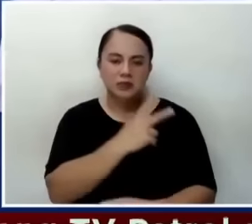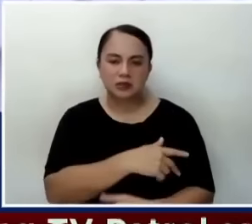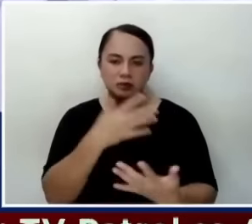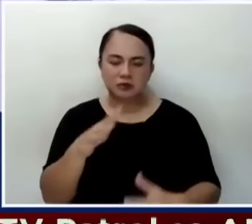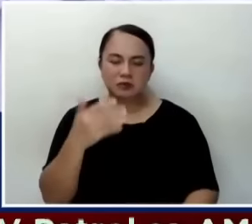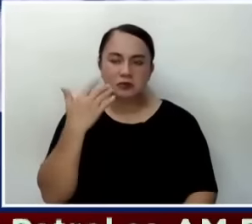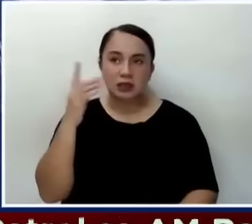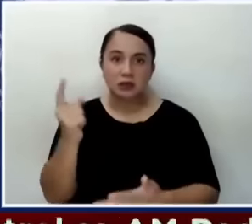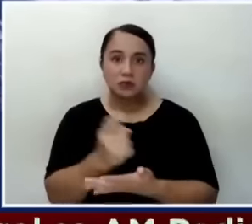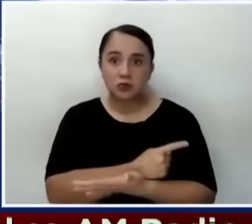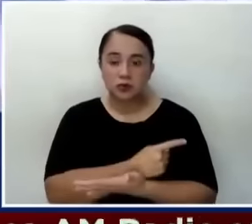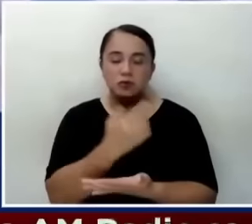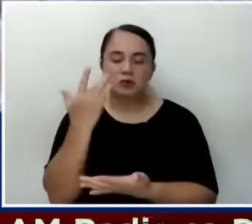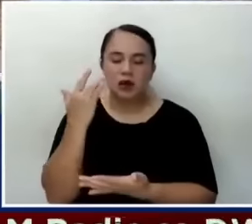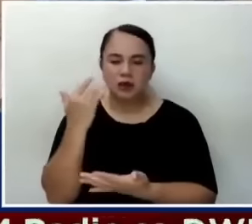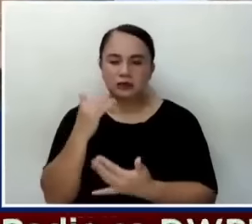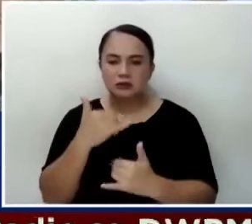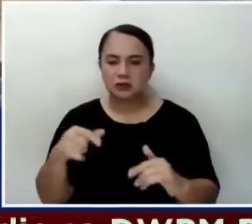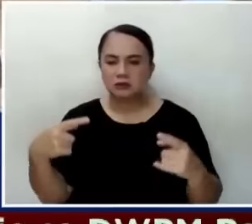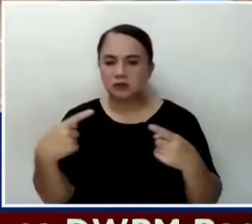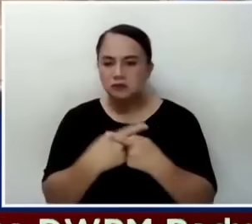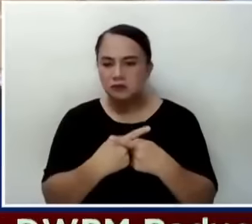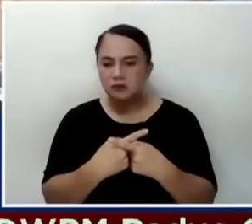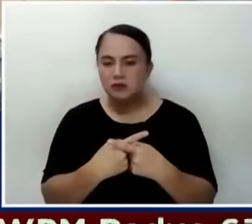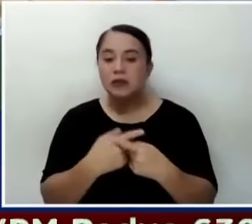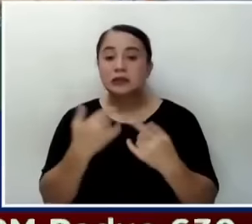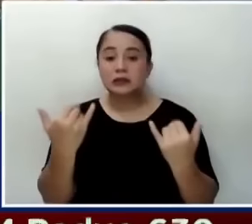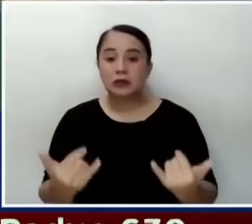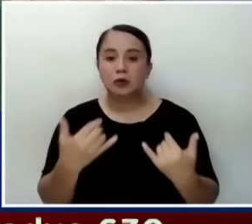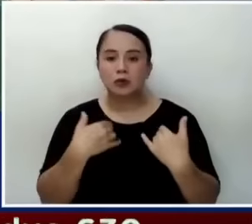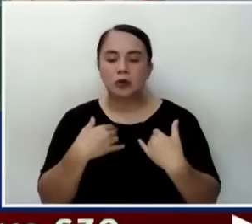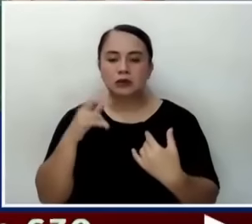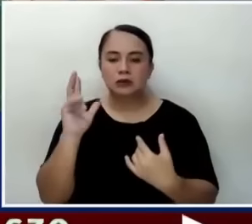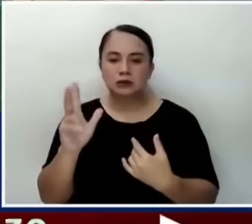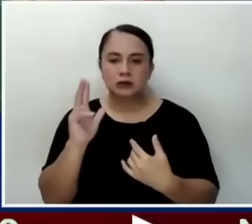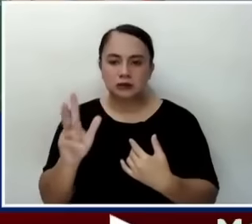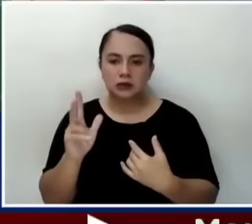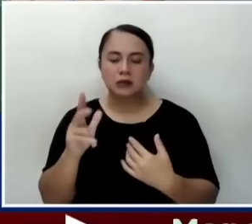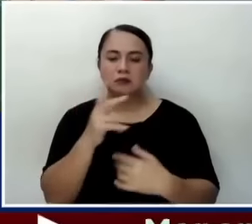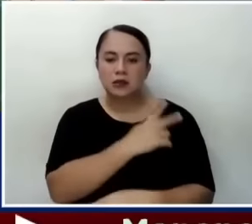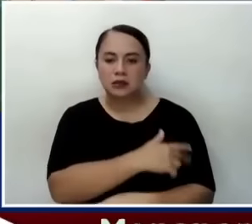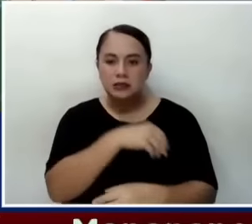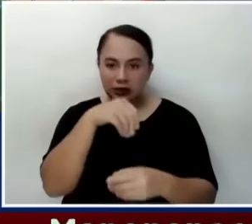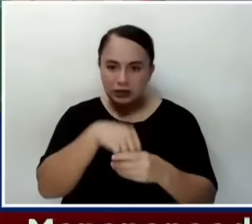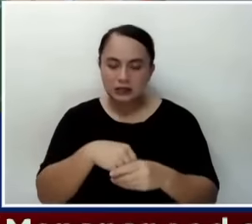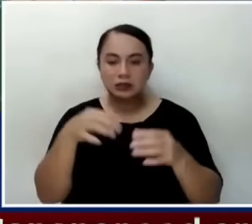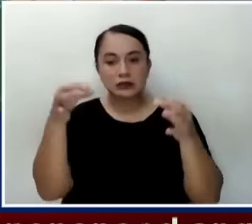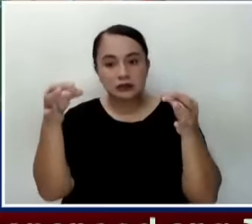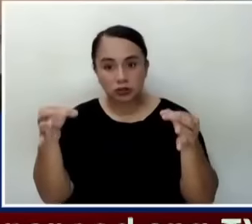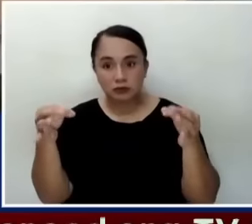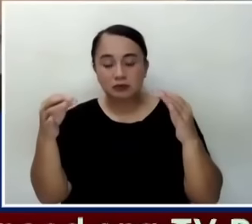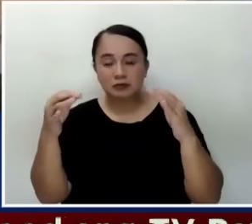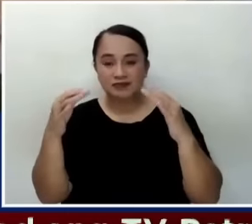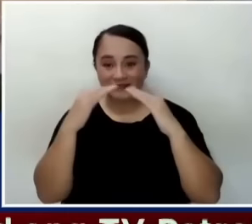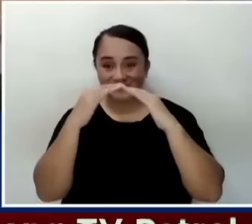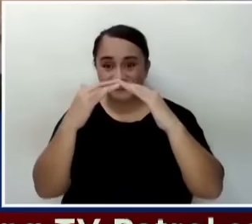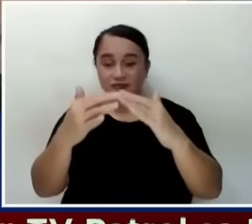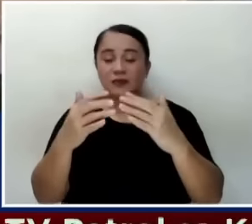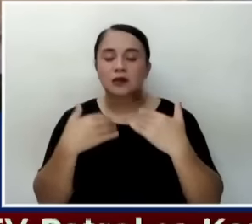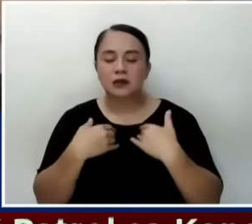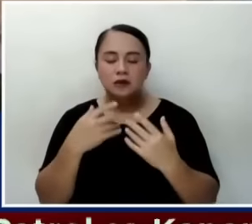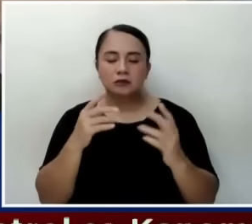linggo dahil sa komplikasyon. Sa ngayon, nasa 30 pasyente ang nasa gym ng NKTI. Handa naman ang ospital